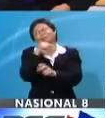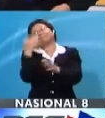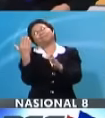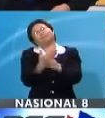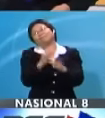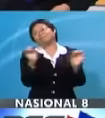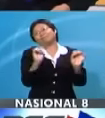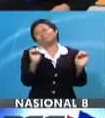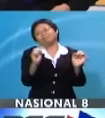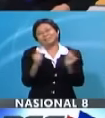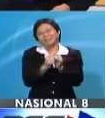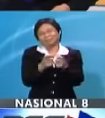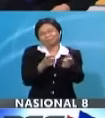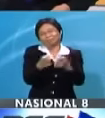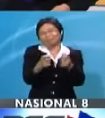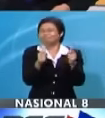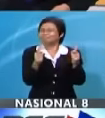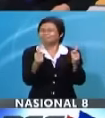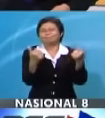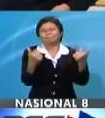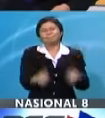terjejas dengan penyelarasan tersebut.